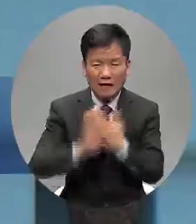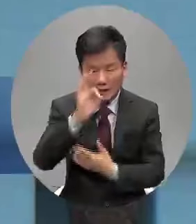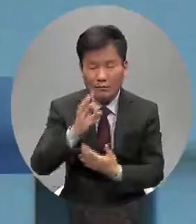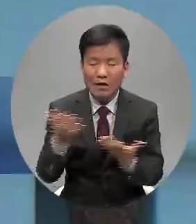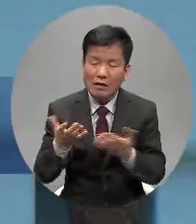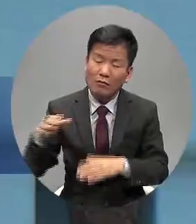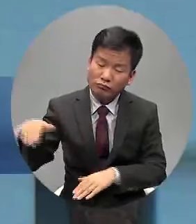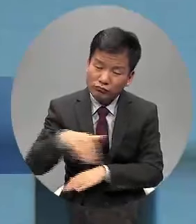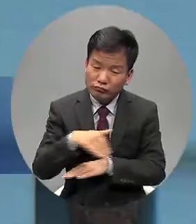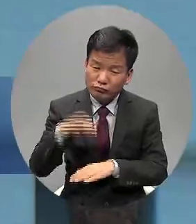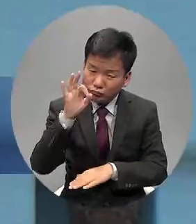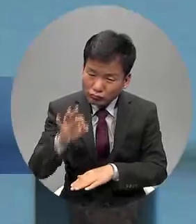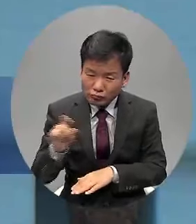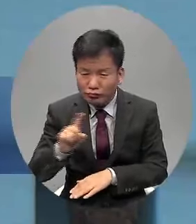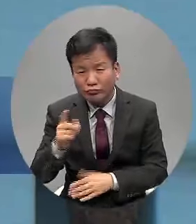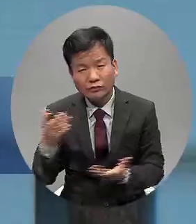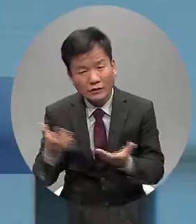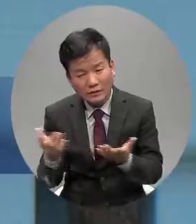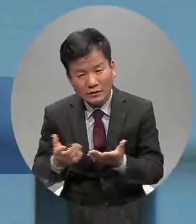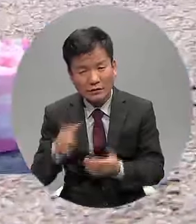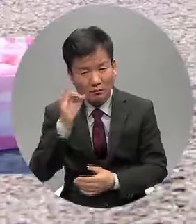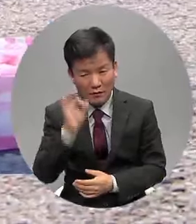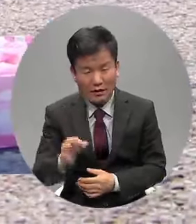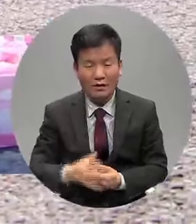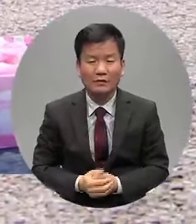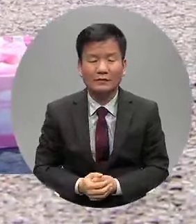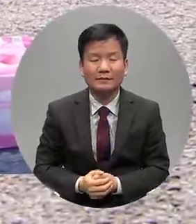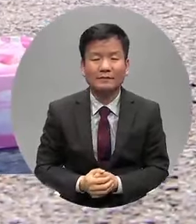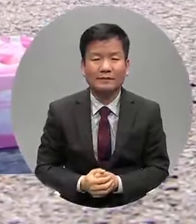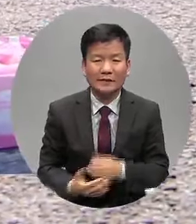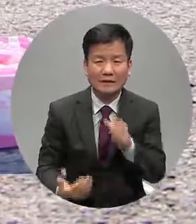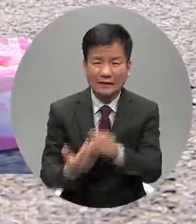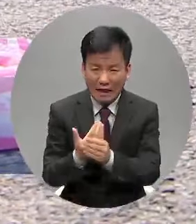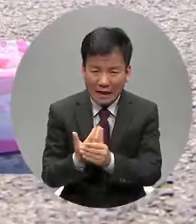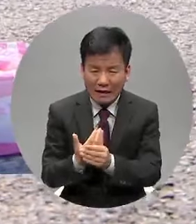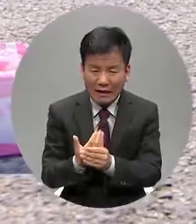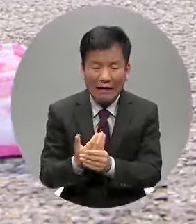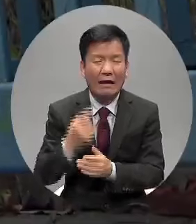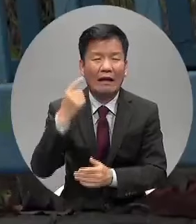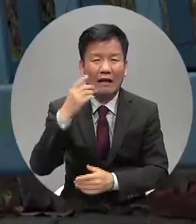얘기해. 뭔 일인가 아니가 하고 왔다는 건 얘기만 들었지 뭐.